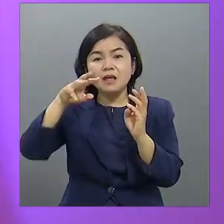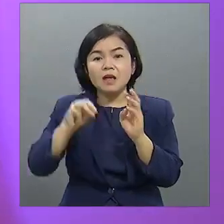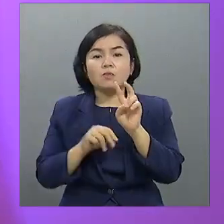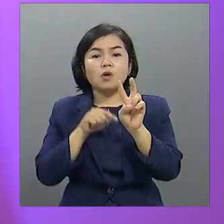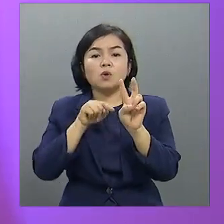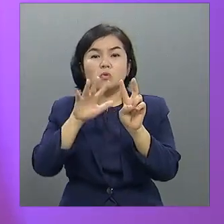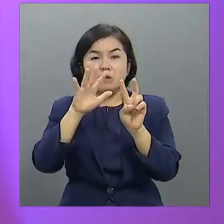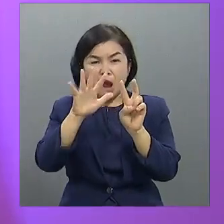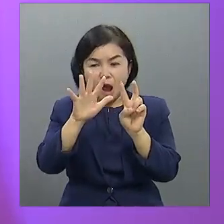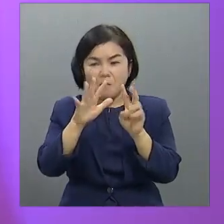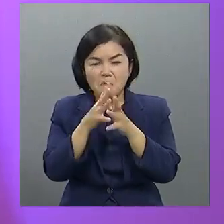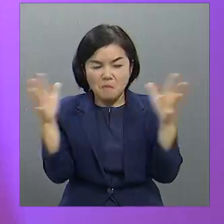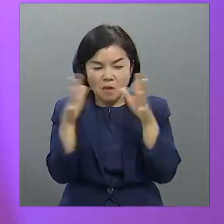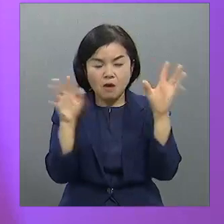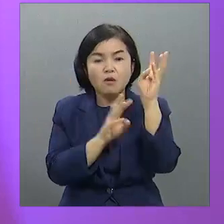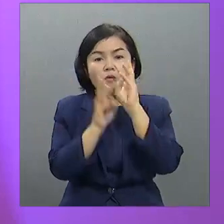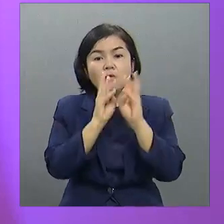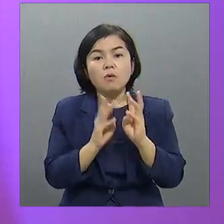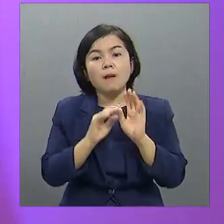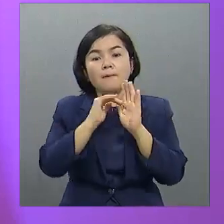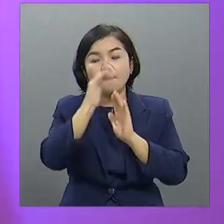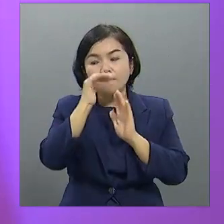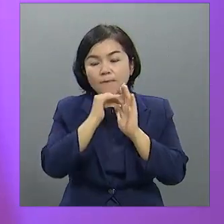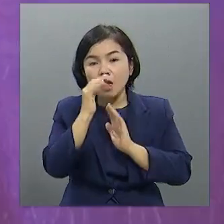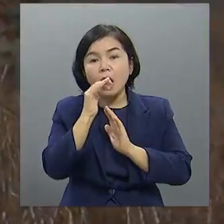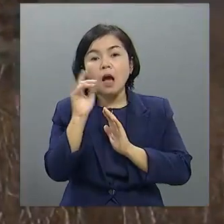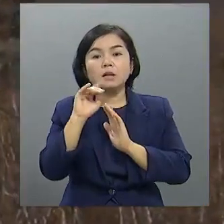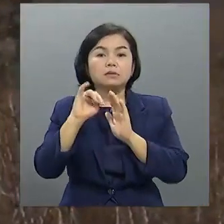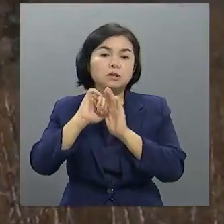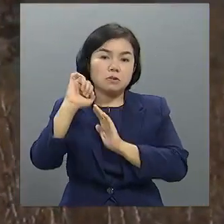ดยเฉพาะในพื้นที่ของภาคเหนืออย่างเช่นจังหวัดเชียงใหม่ค่ะ